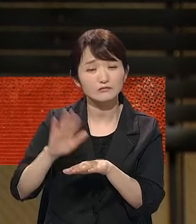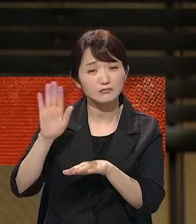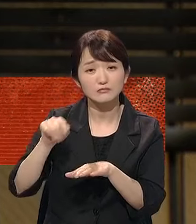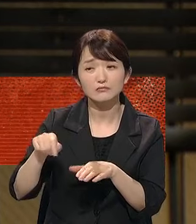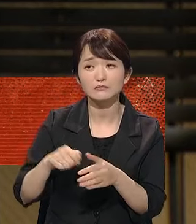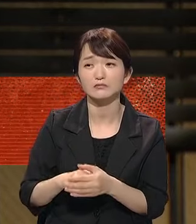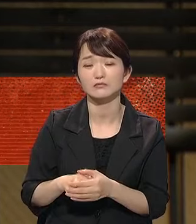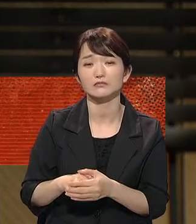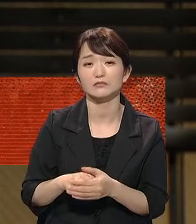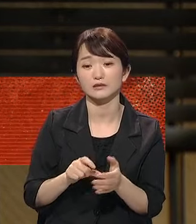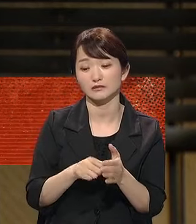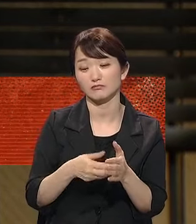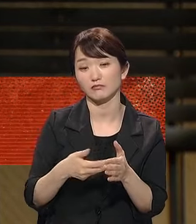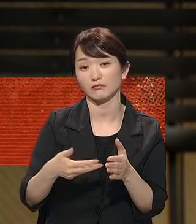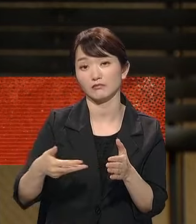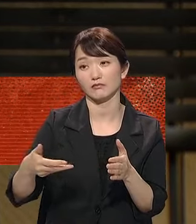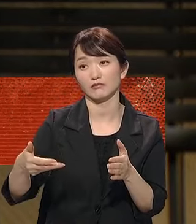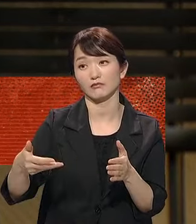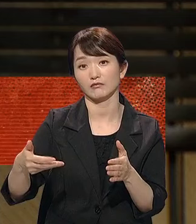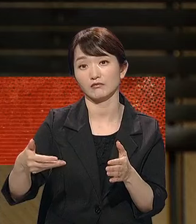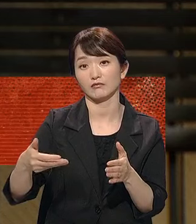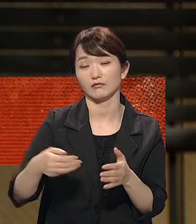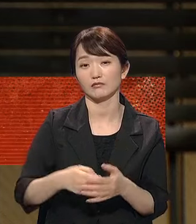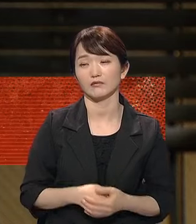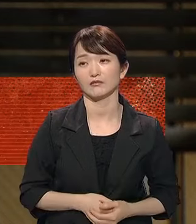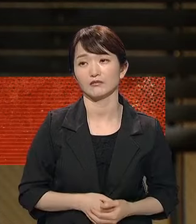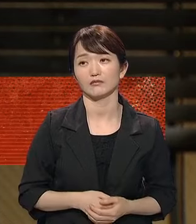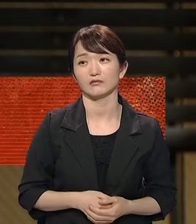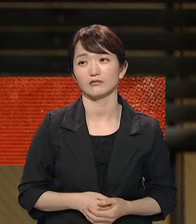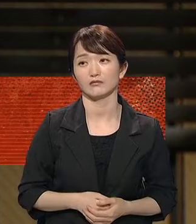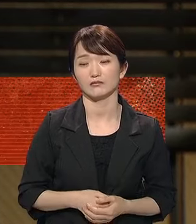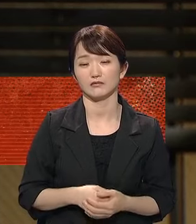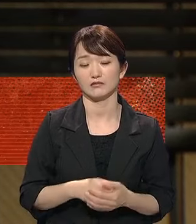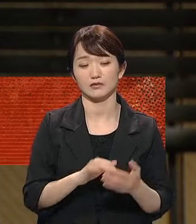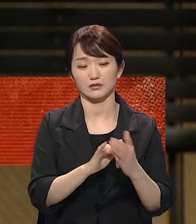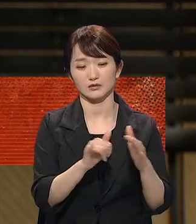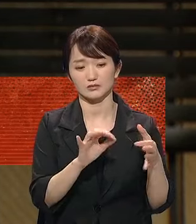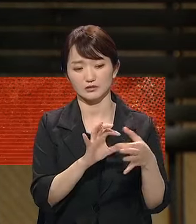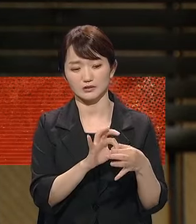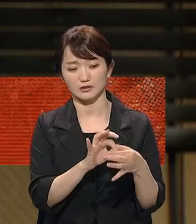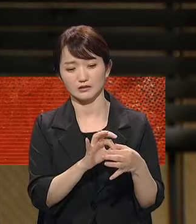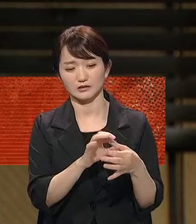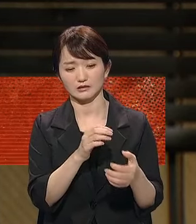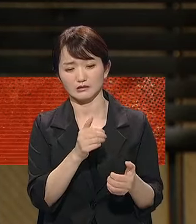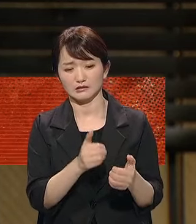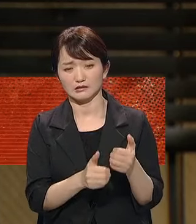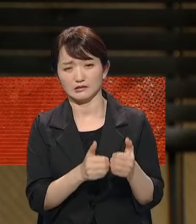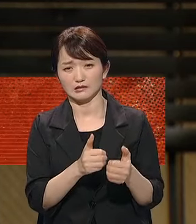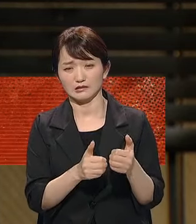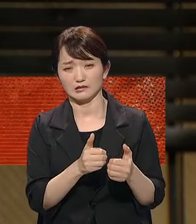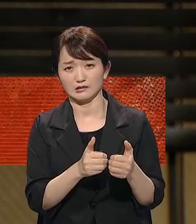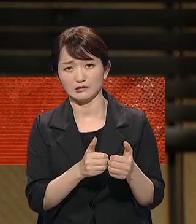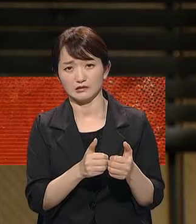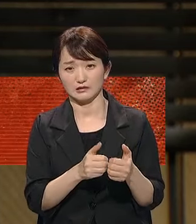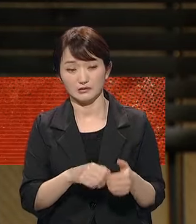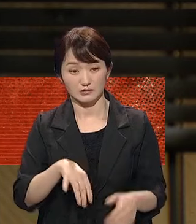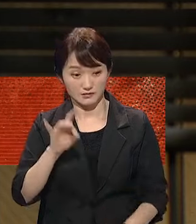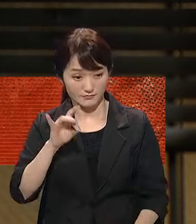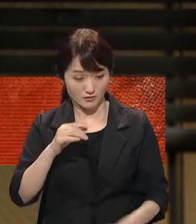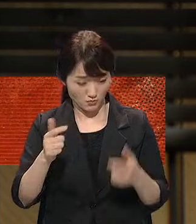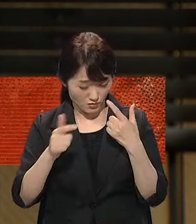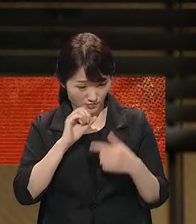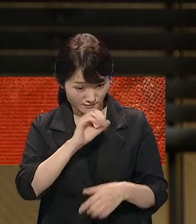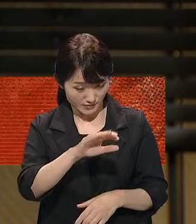보게 점점점 소위 자가 발전을 해서 더 가족과의 관계가 안 좋아질 것 같아요 한번 들이받을 땐 들이받을 필요가